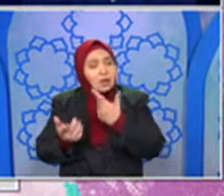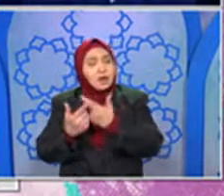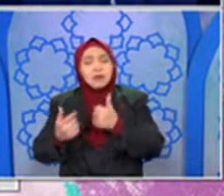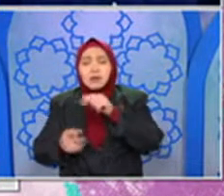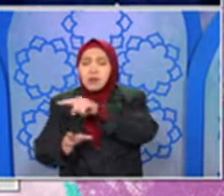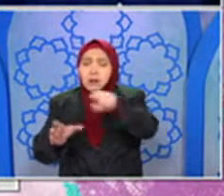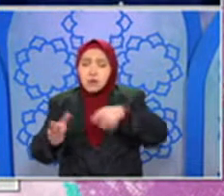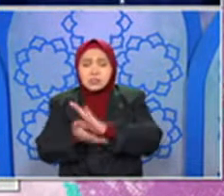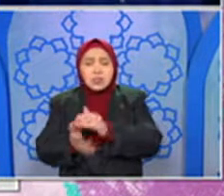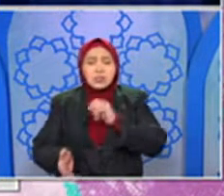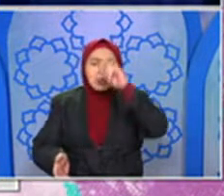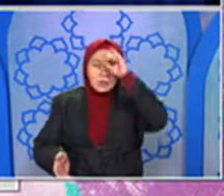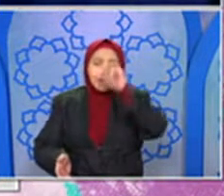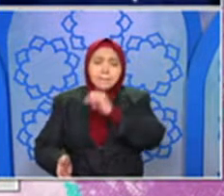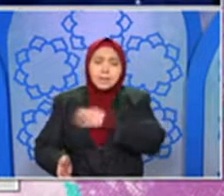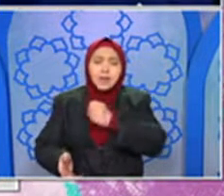مؤمن